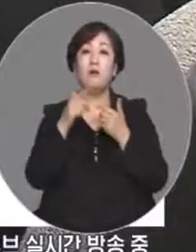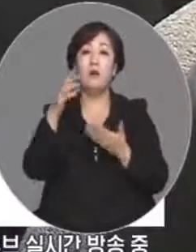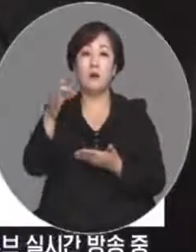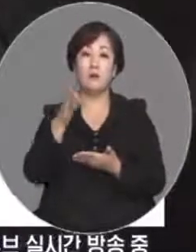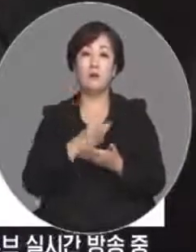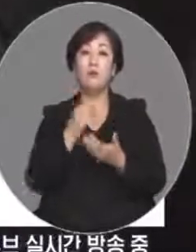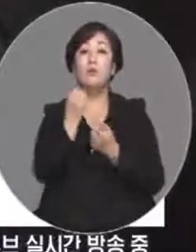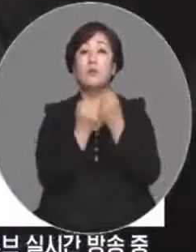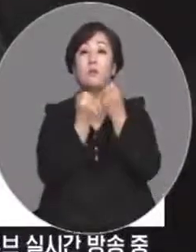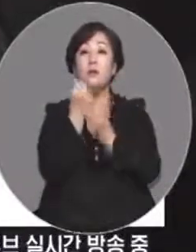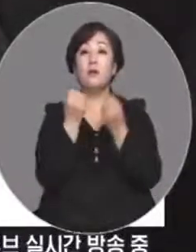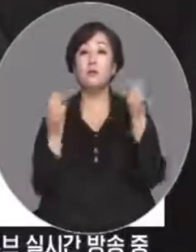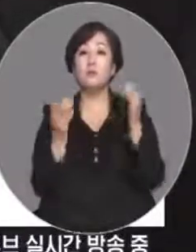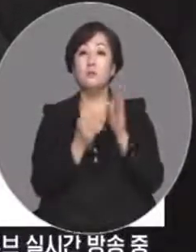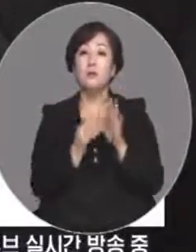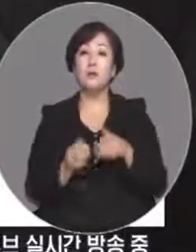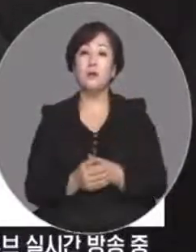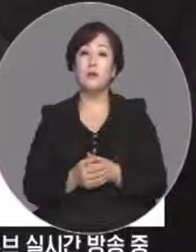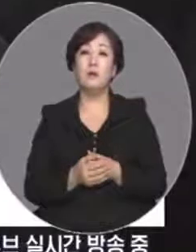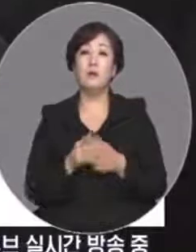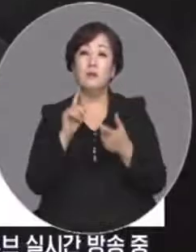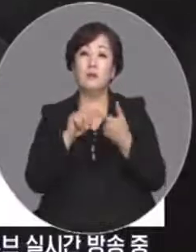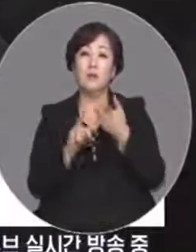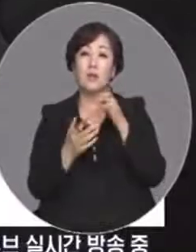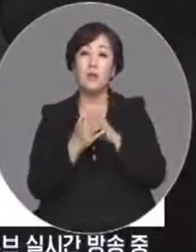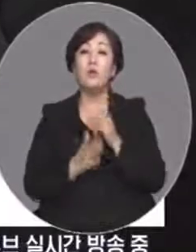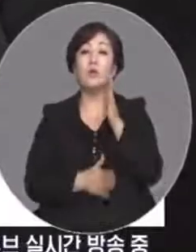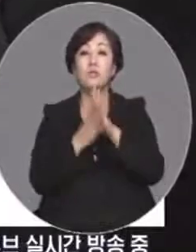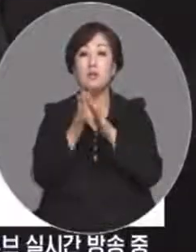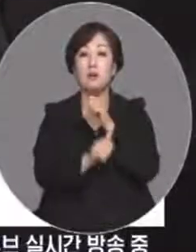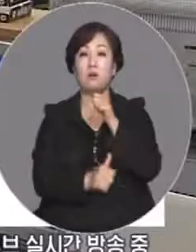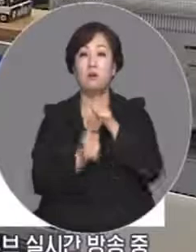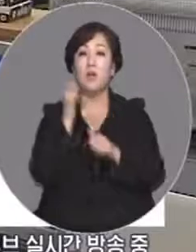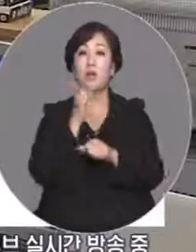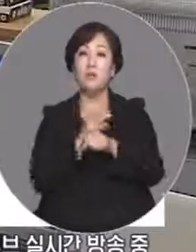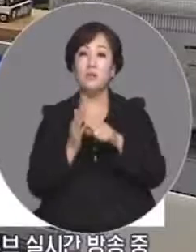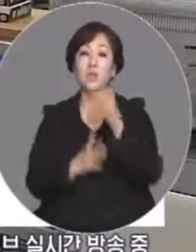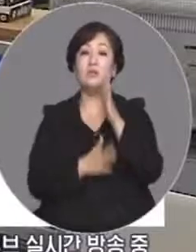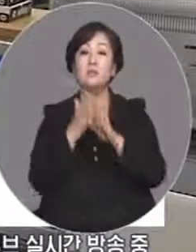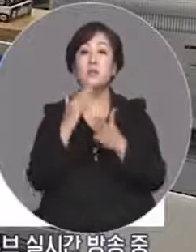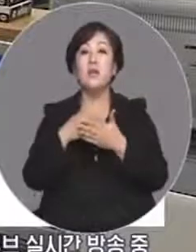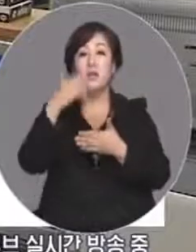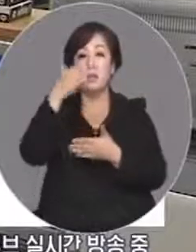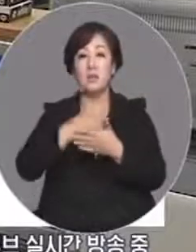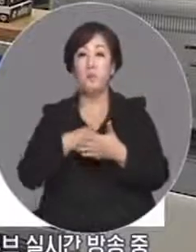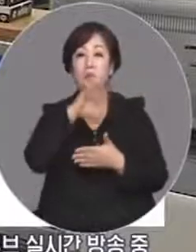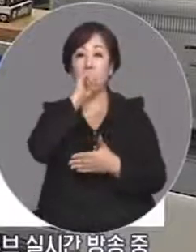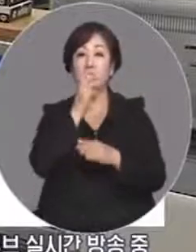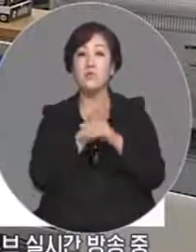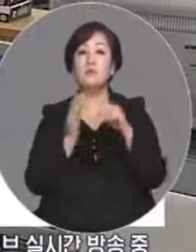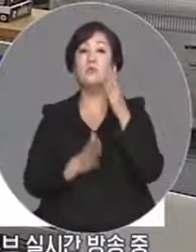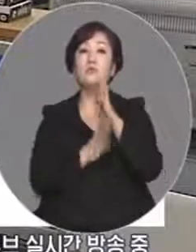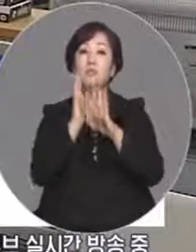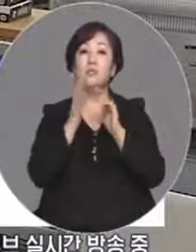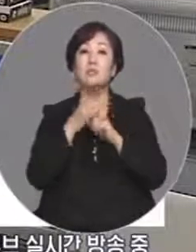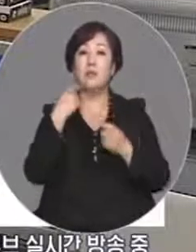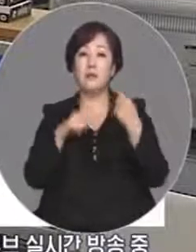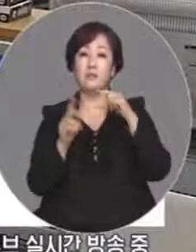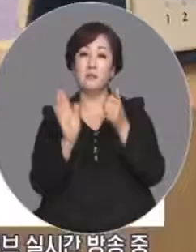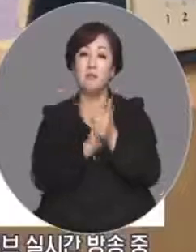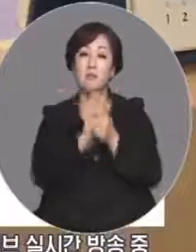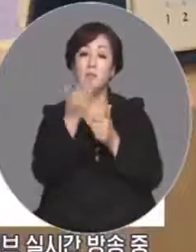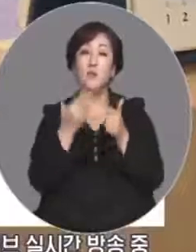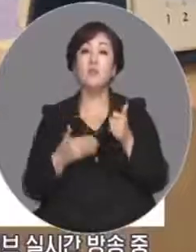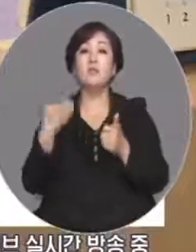때문이라고 설명했습니다. 이에 대해 시의회 예결위는 울산시가 쓰지 않은 예산만큼 시민들이 행정서비스를